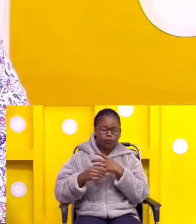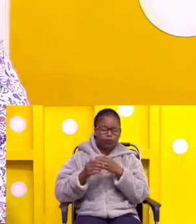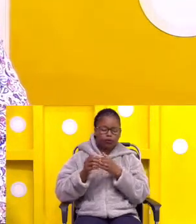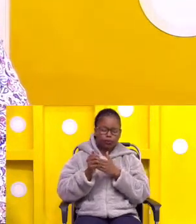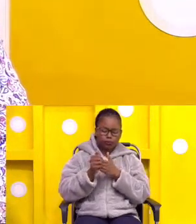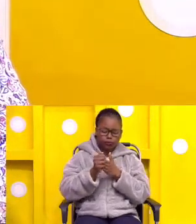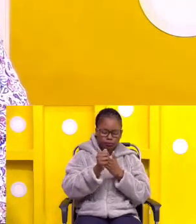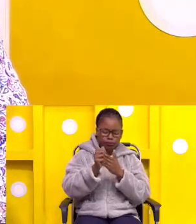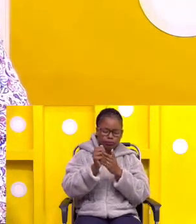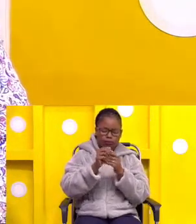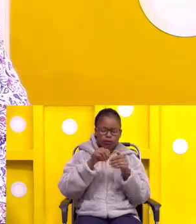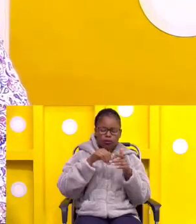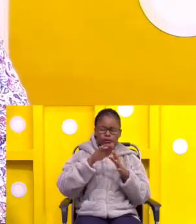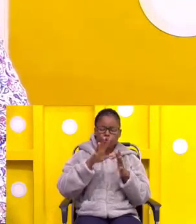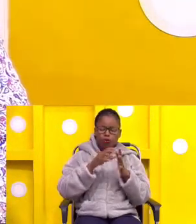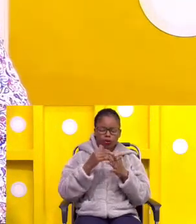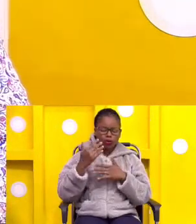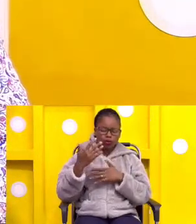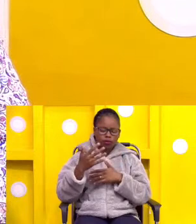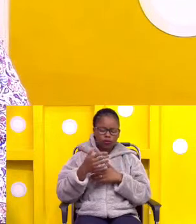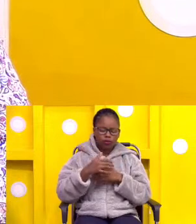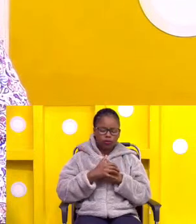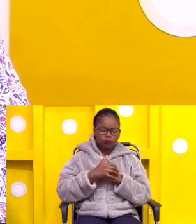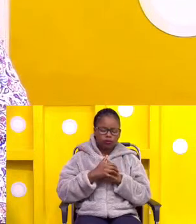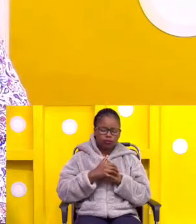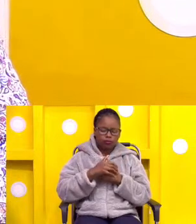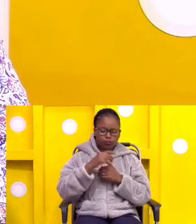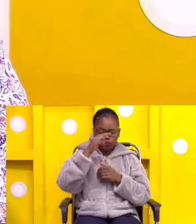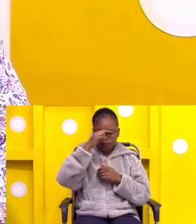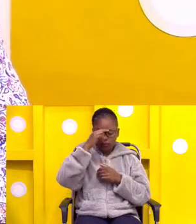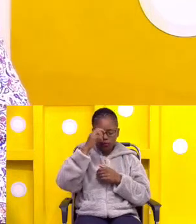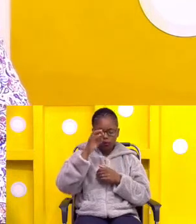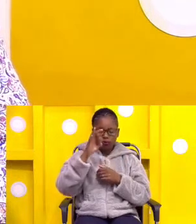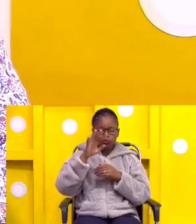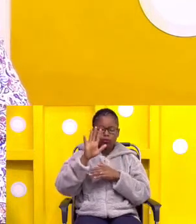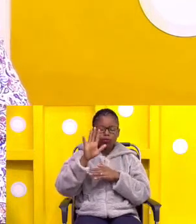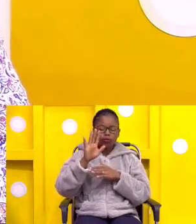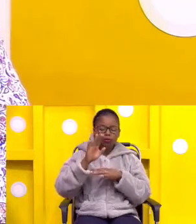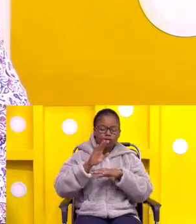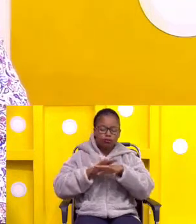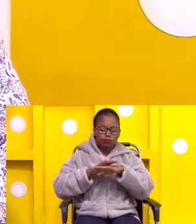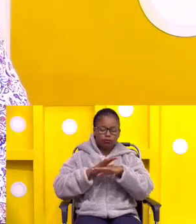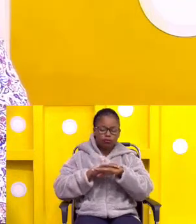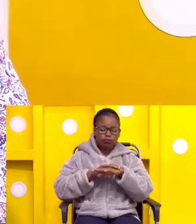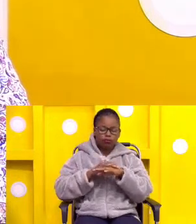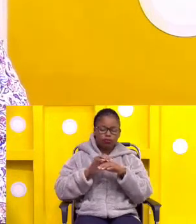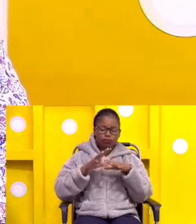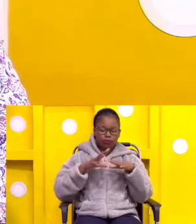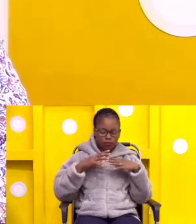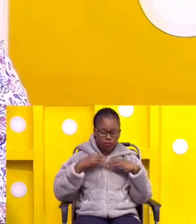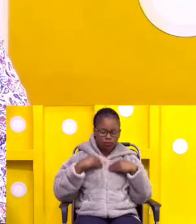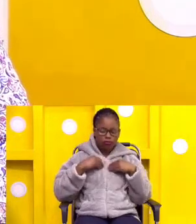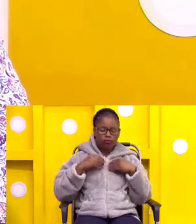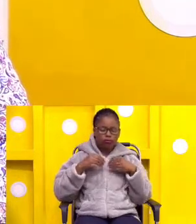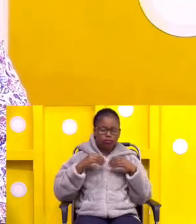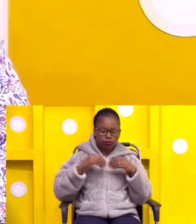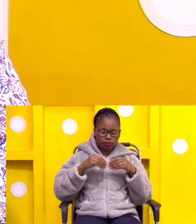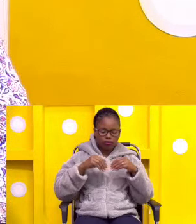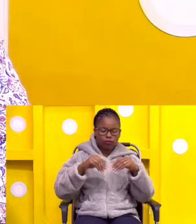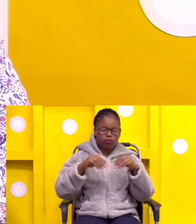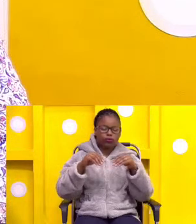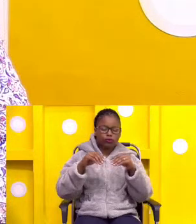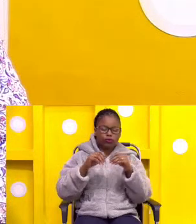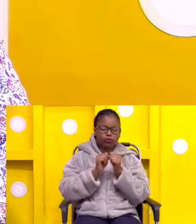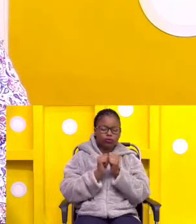tutongorie maundu-ini mothe Mwathani. Ni tondu wa wega waku itikira gutwarana hamwe na ithuĩ. Jesu mothamaki